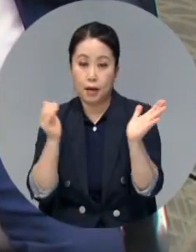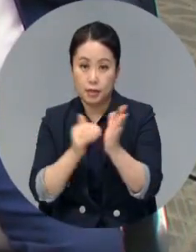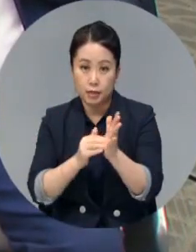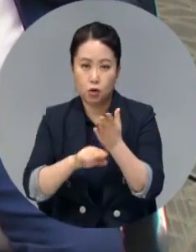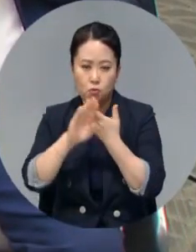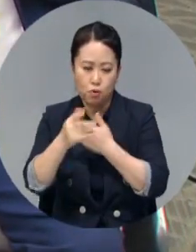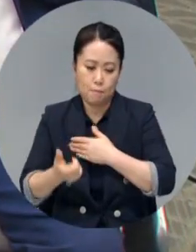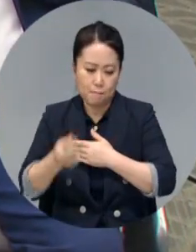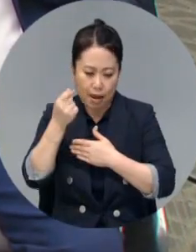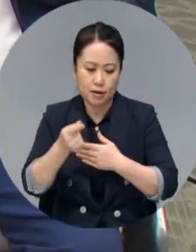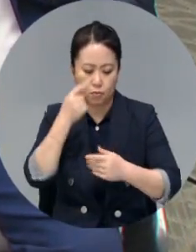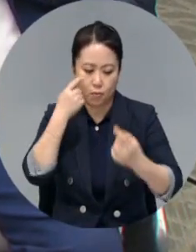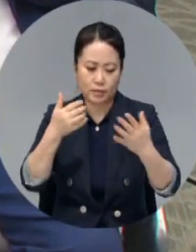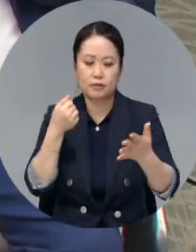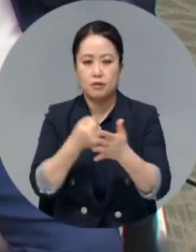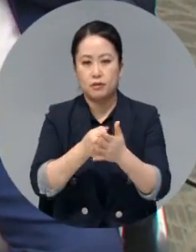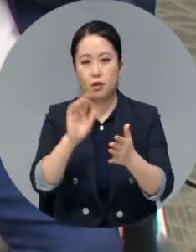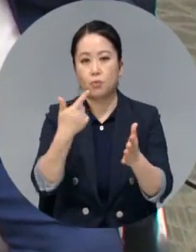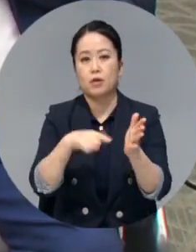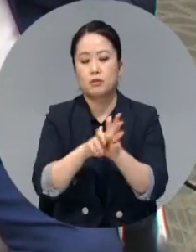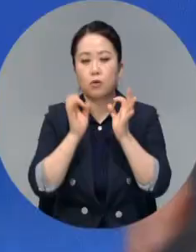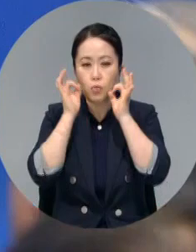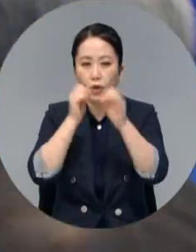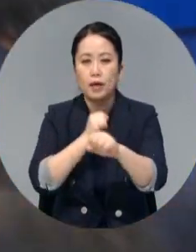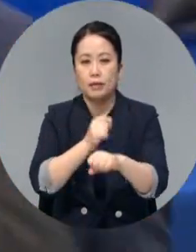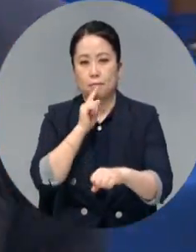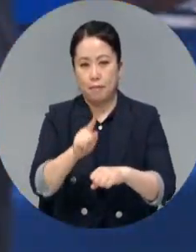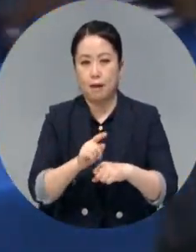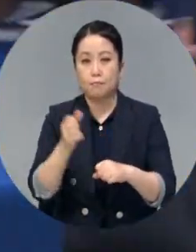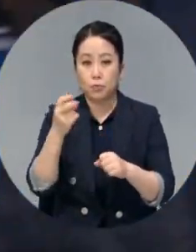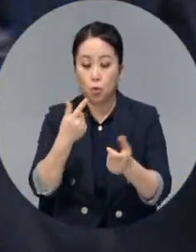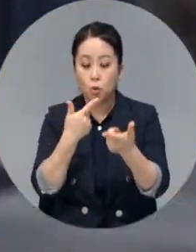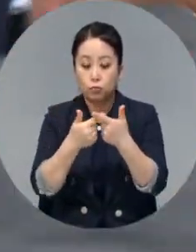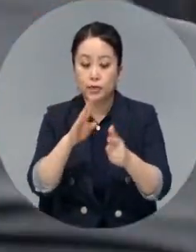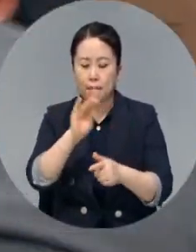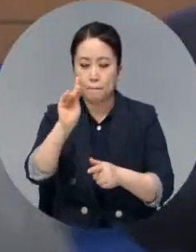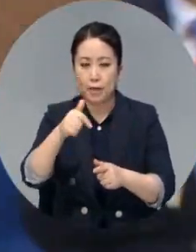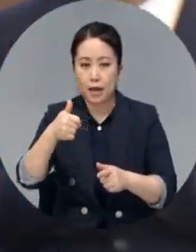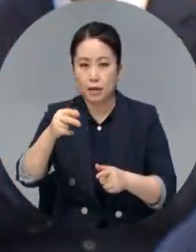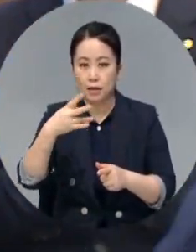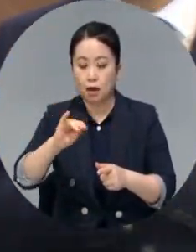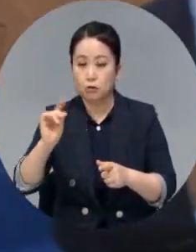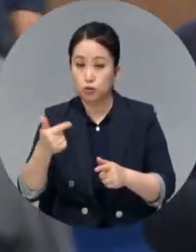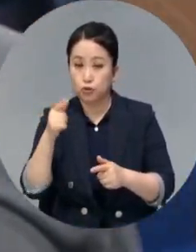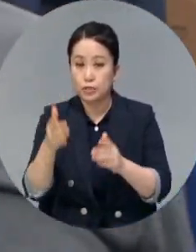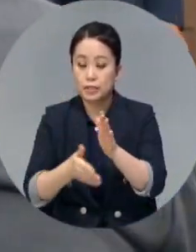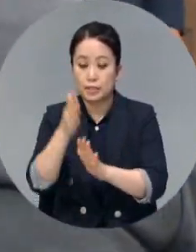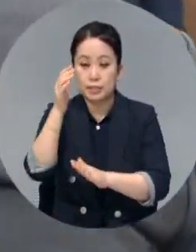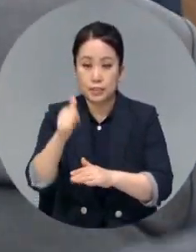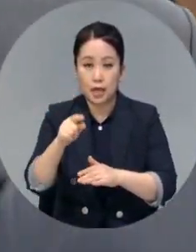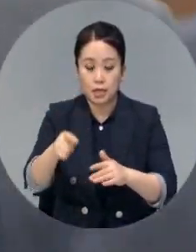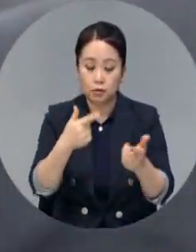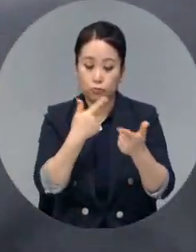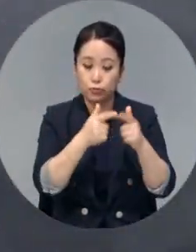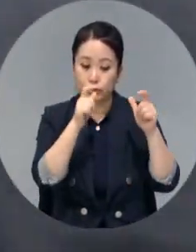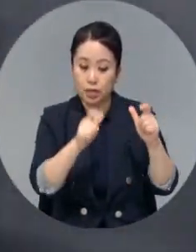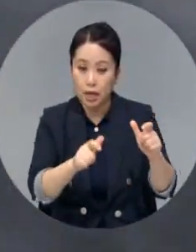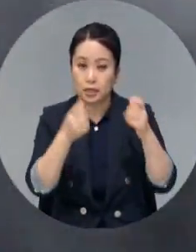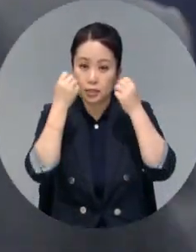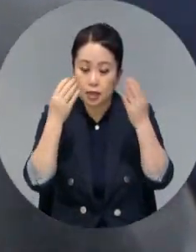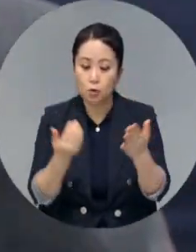적극 대응한다는 입장입니다. 박형준 시장은 부산이 남북권의 혁신 거점이자 대한민국의 새로운 발전축이